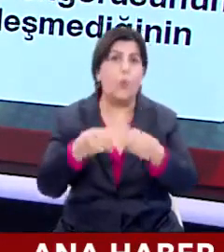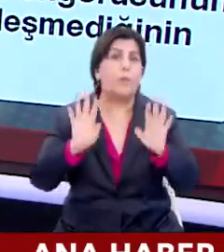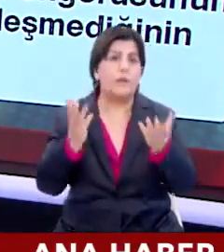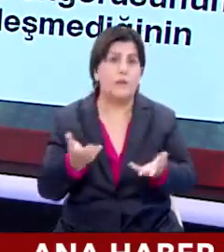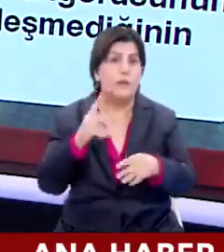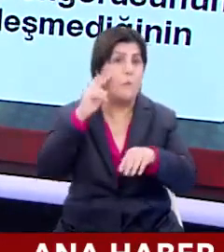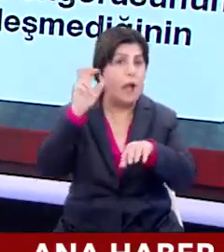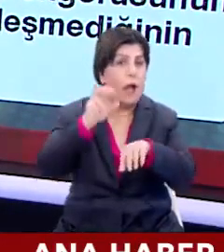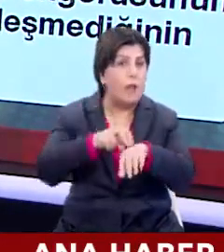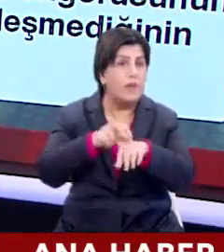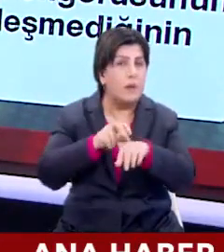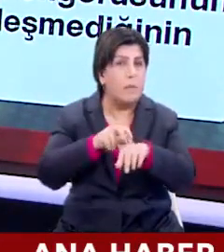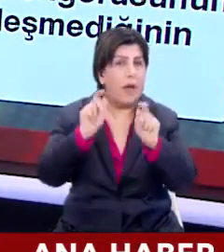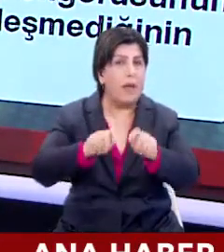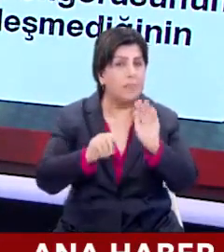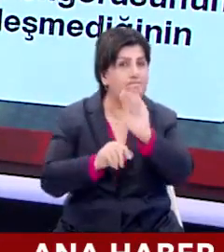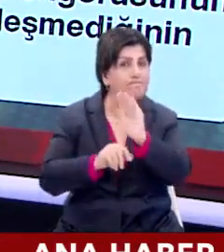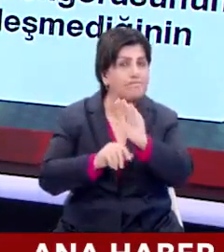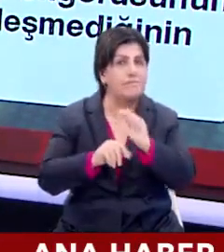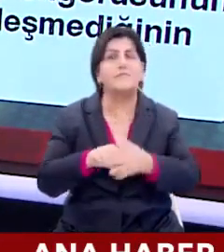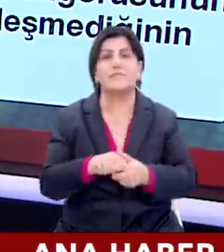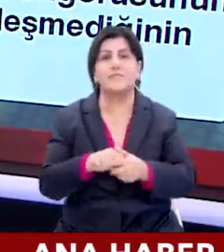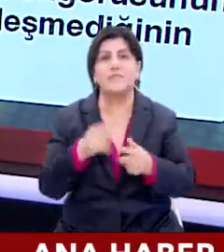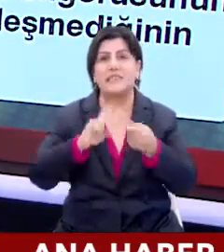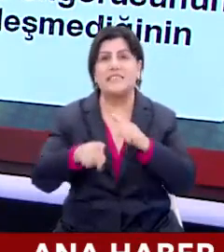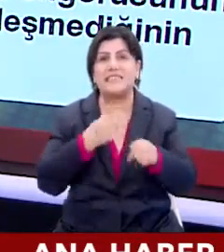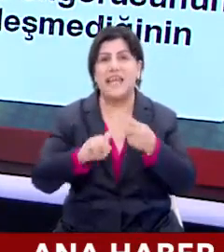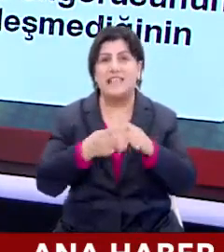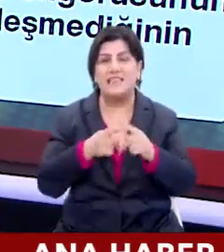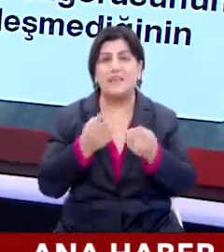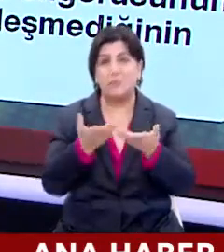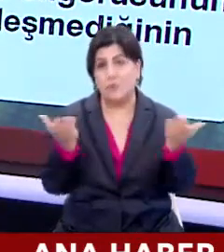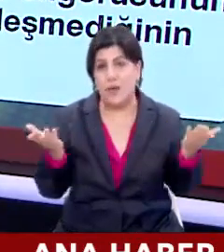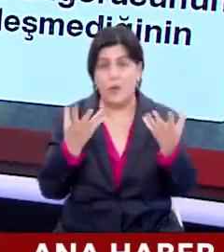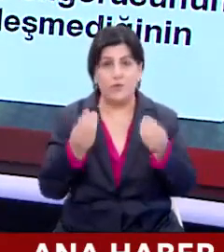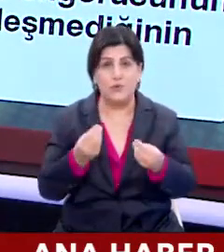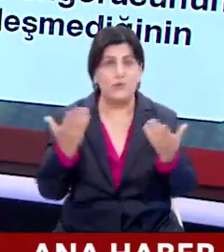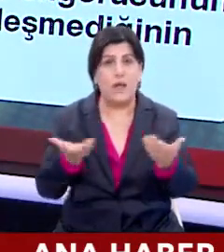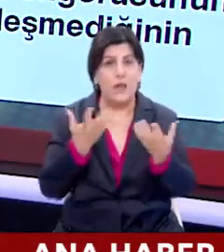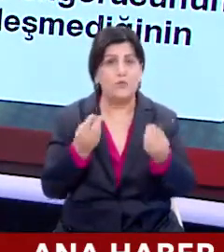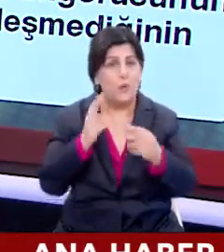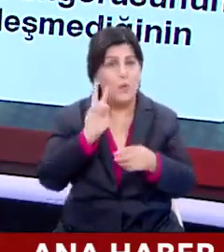bir hatırlatmada bulundu biraz böyle ironiyle Siyasette Bunlar olacak daha çok göreceğiz devam ediyoruz